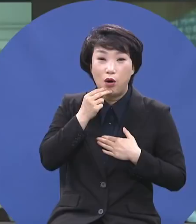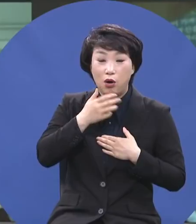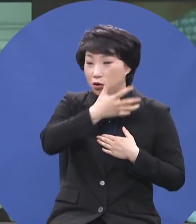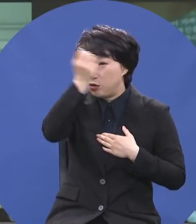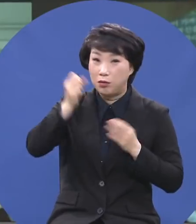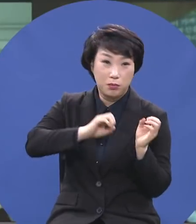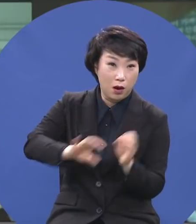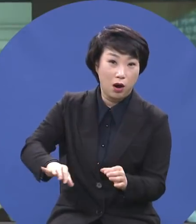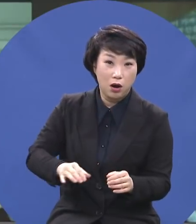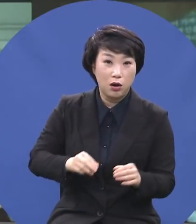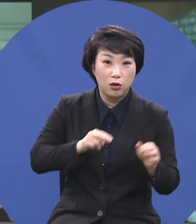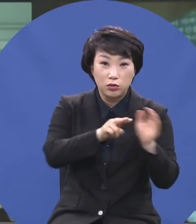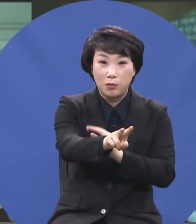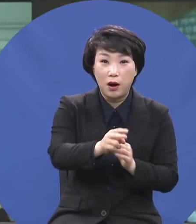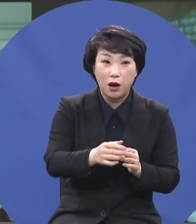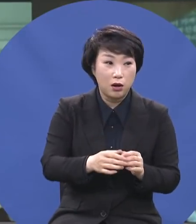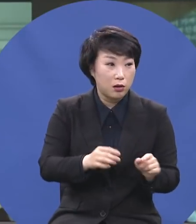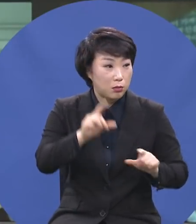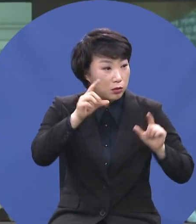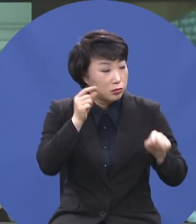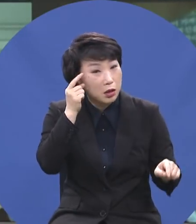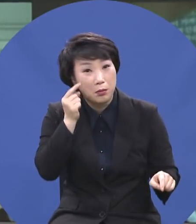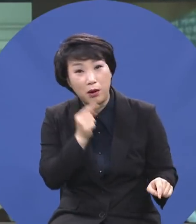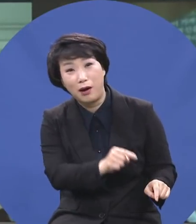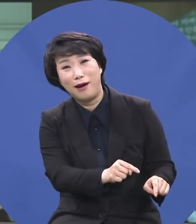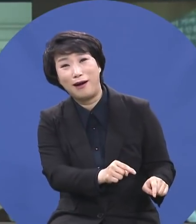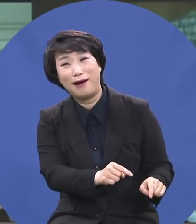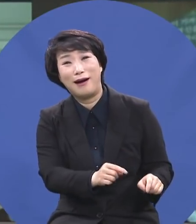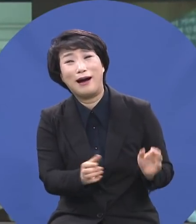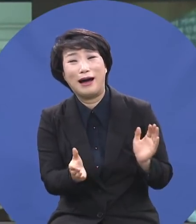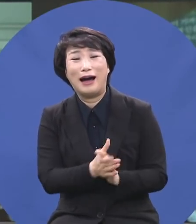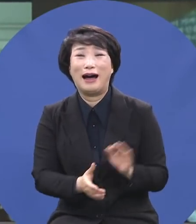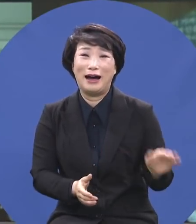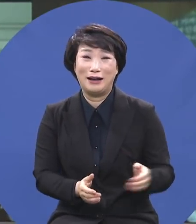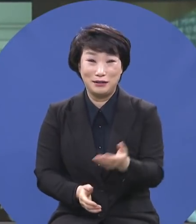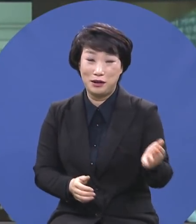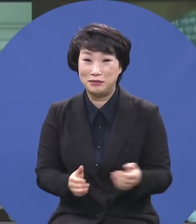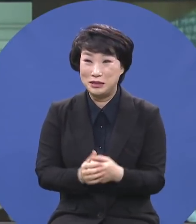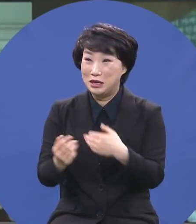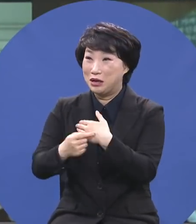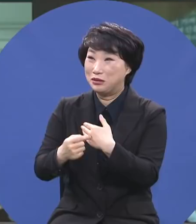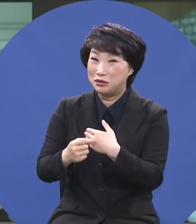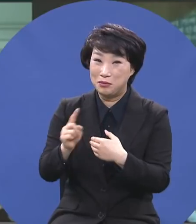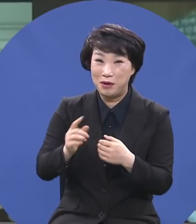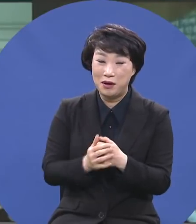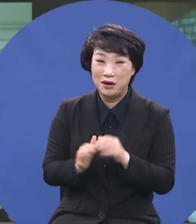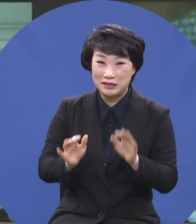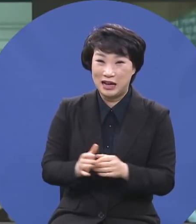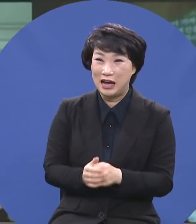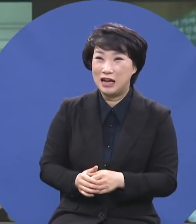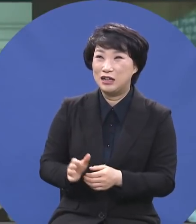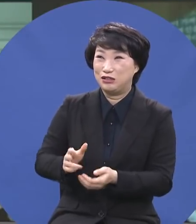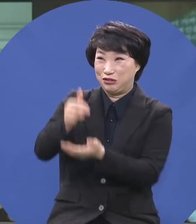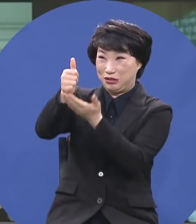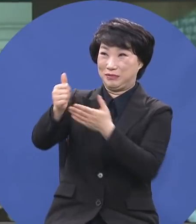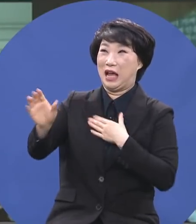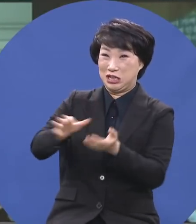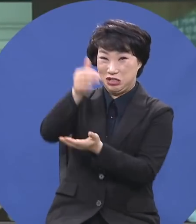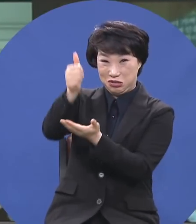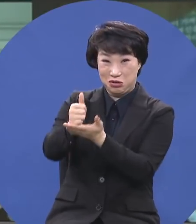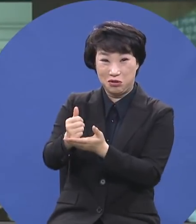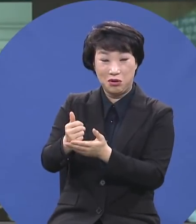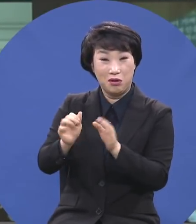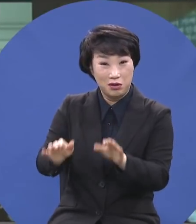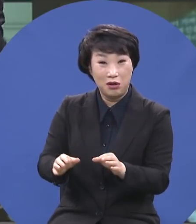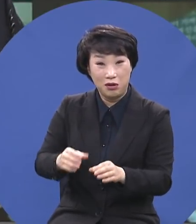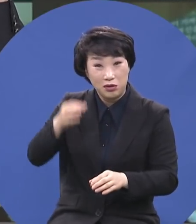버리고 부인하는 걸 봐라 이 말이오. 입으로 불 때는 주라고 하더니, 마치 진짜 주라고